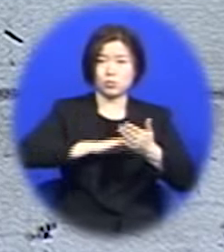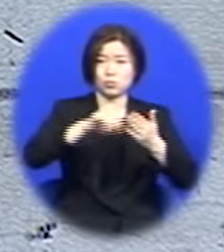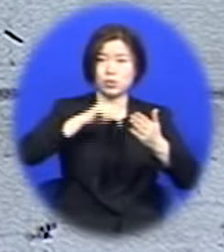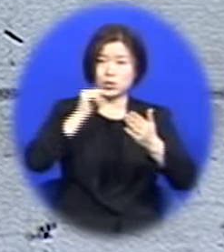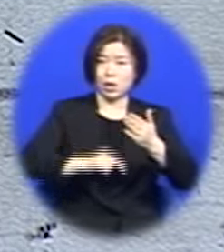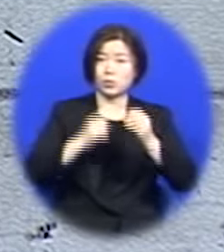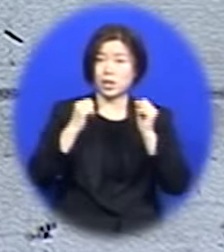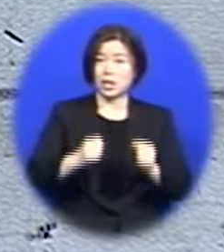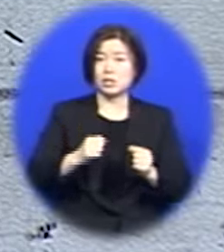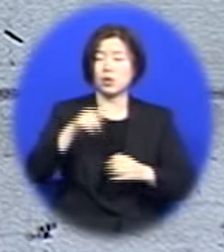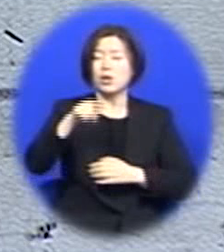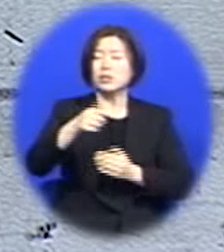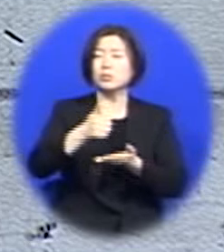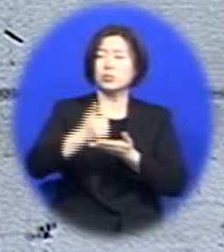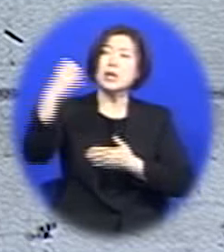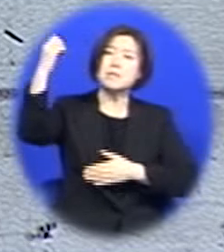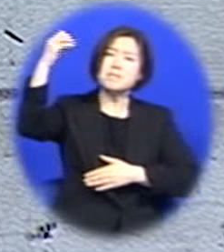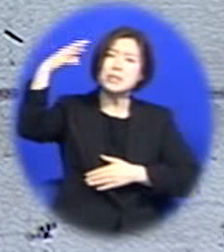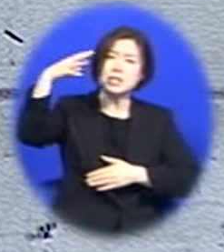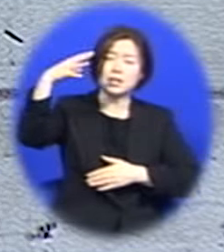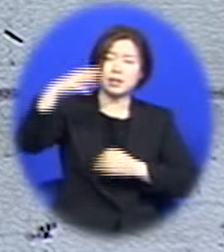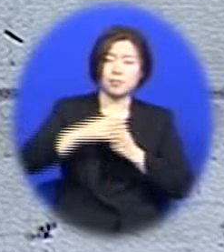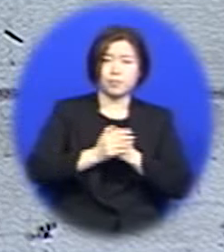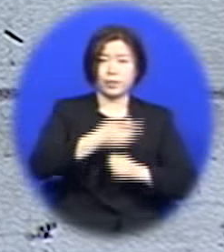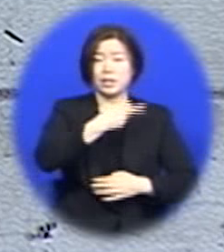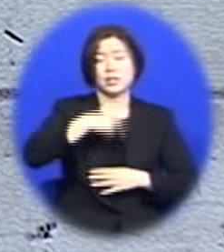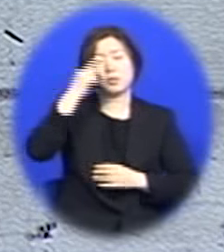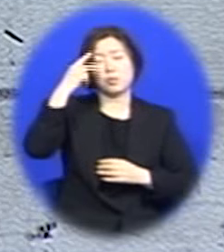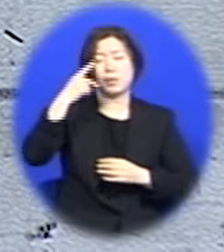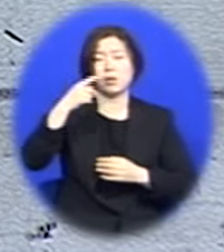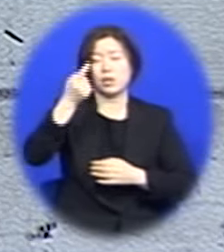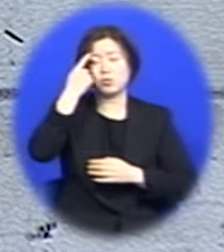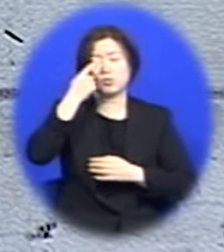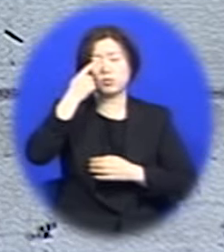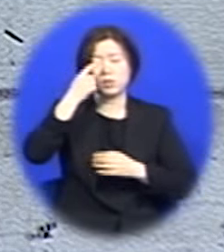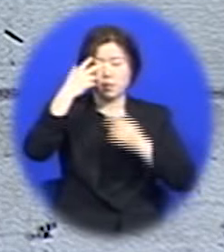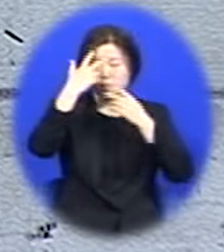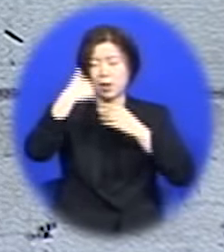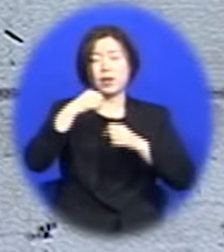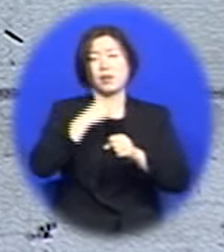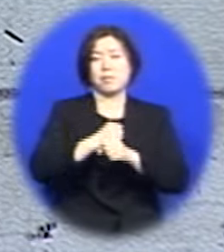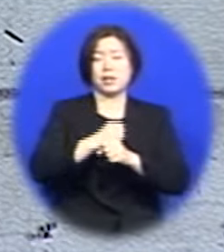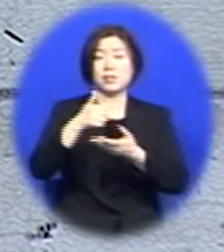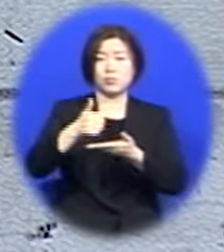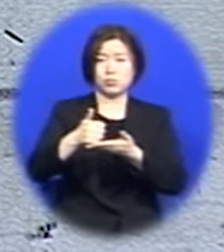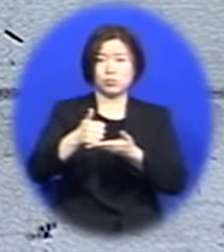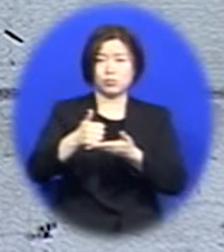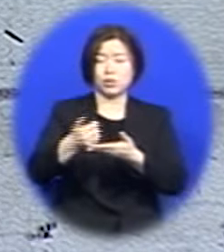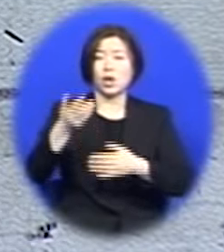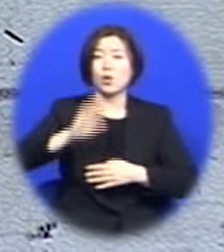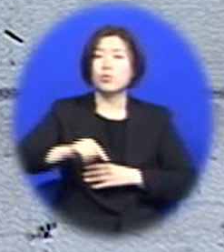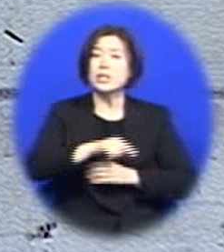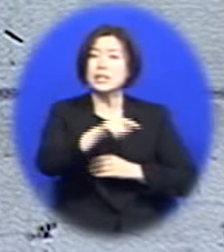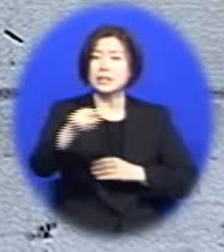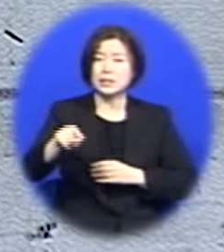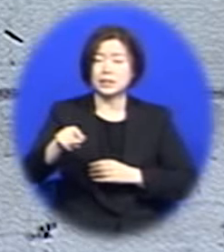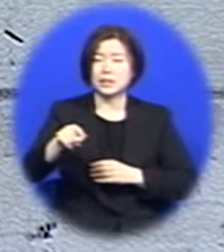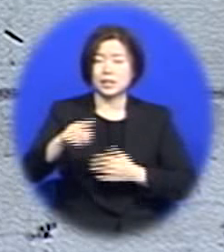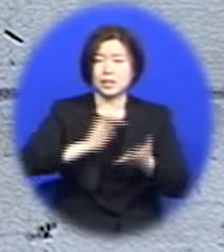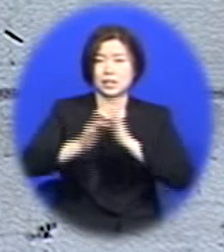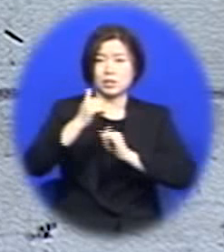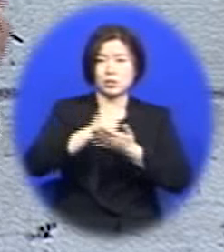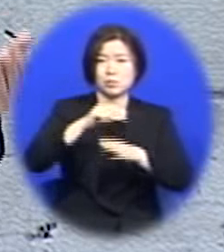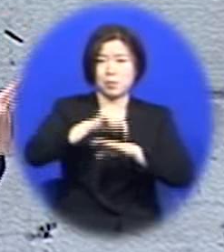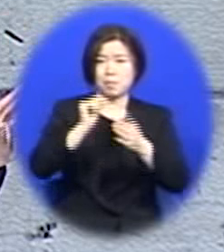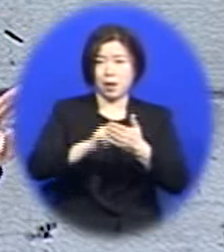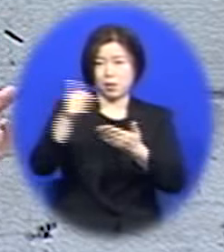그분은 빛이세요. 사도 바울의 눈을 멀게 하신 분입니다. 그런데 우리는 그 예수님을 마음에 모시고